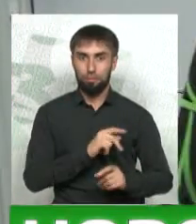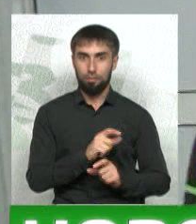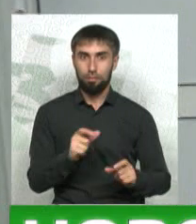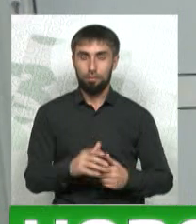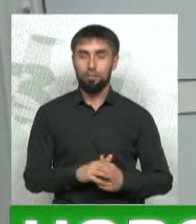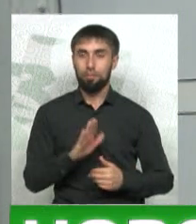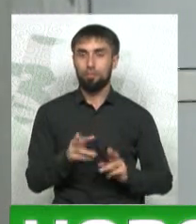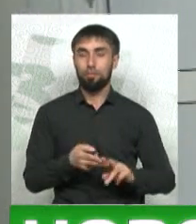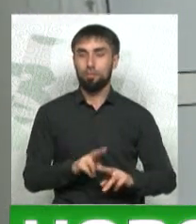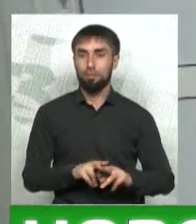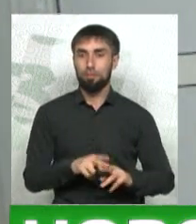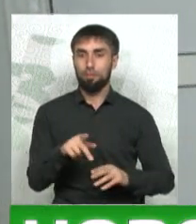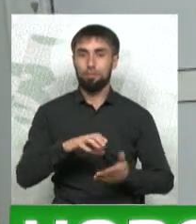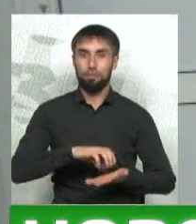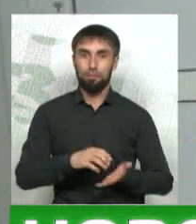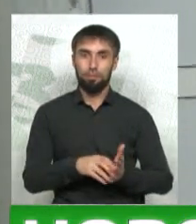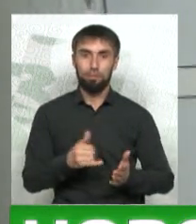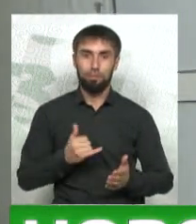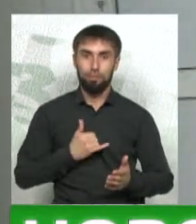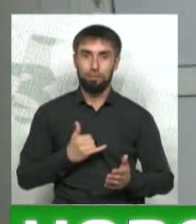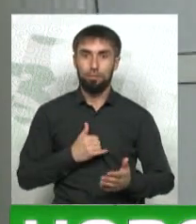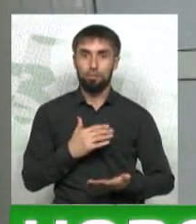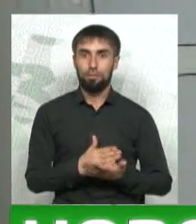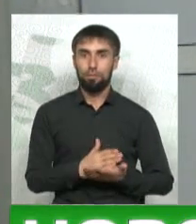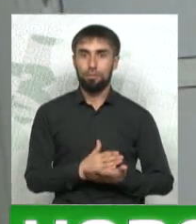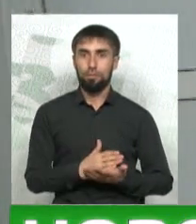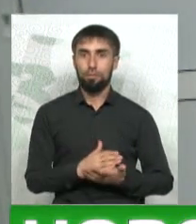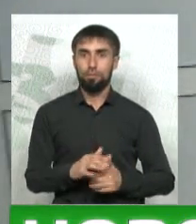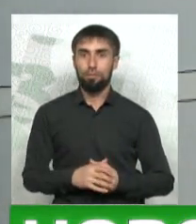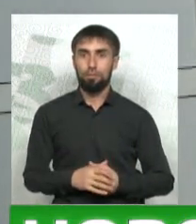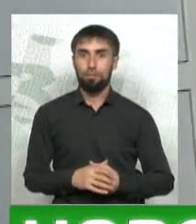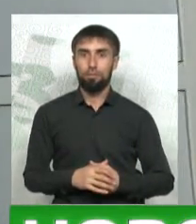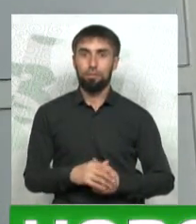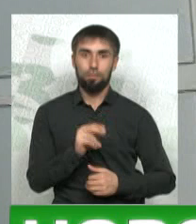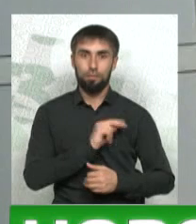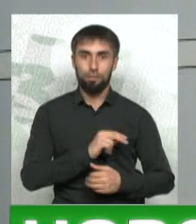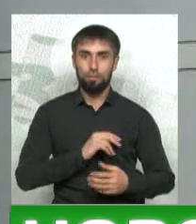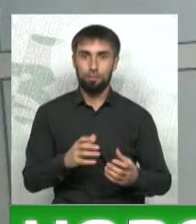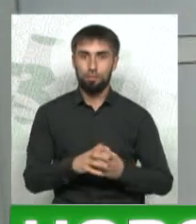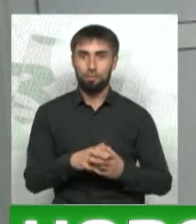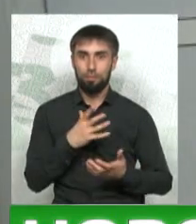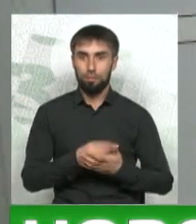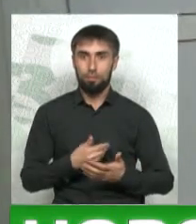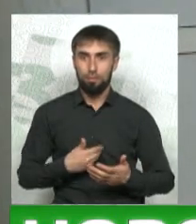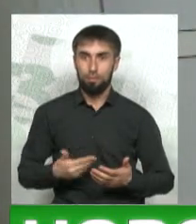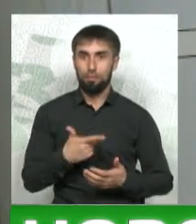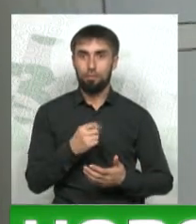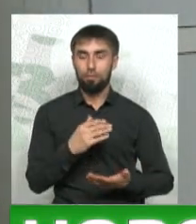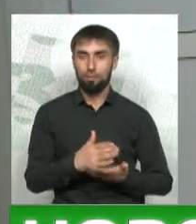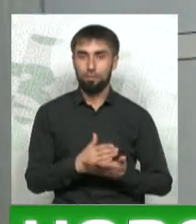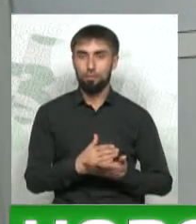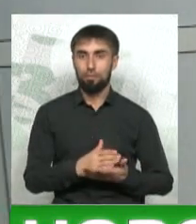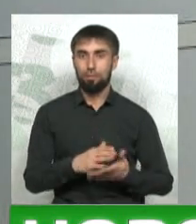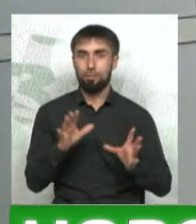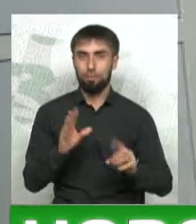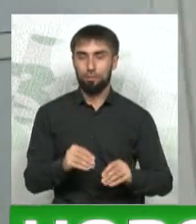Ну, в этом помещении у нас находится основная рабочая группа наша, где находятся все